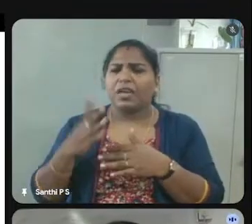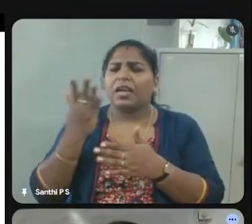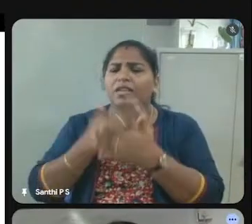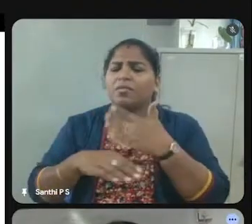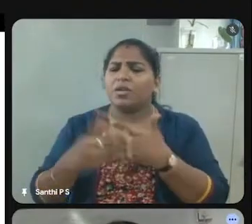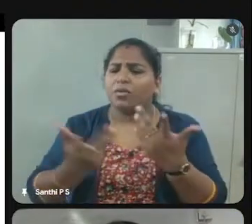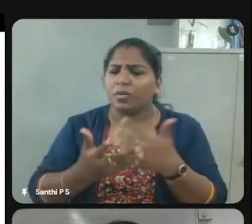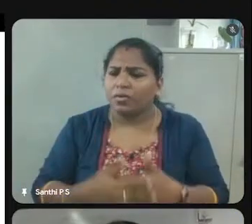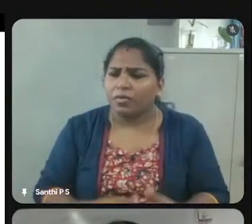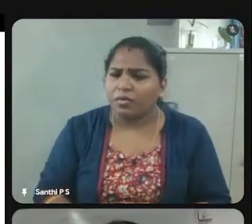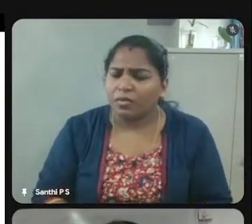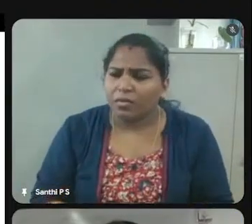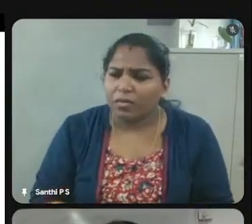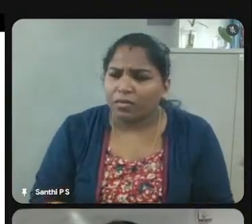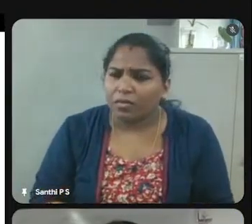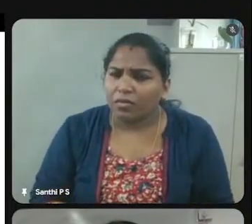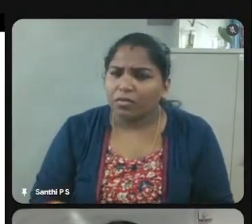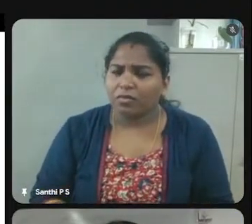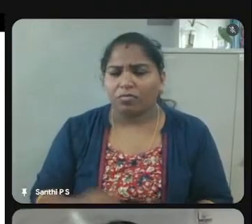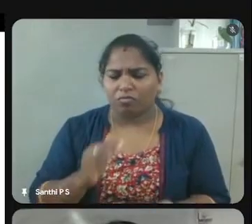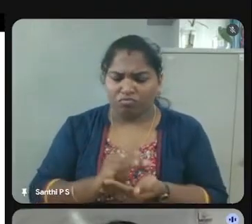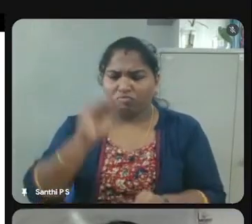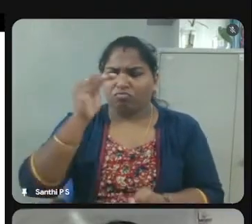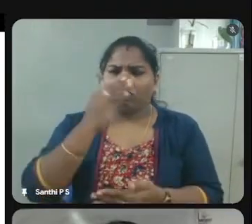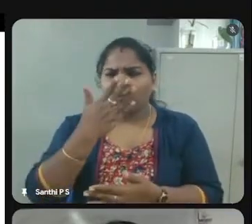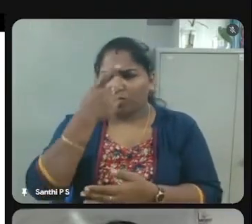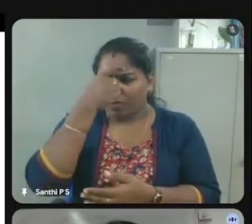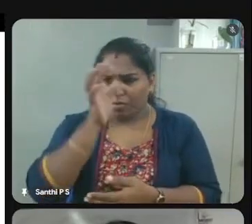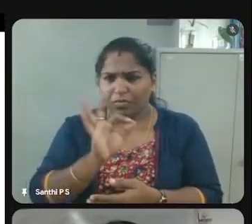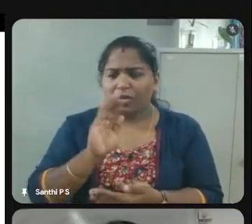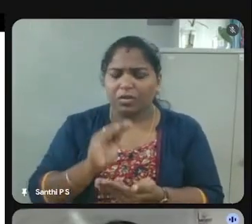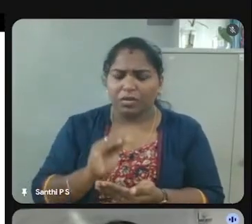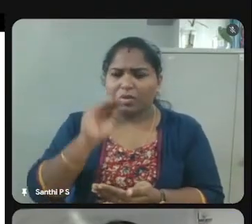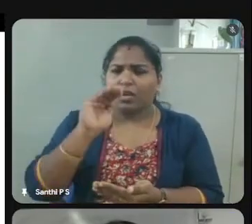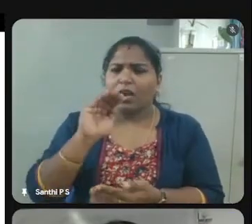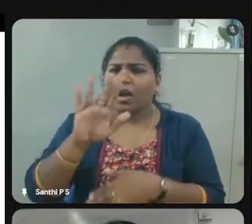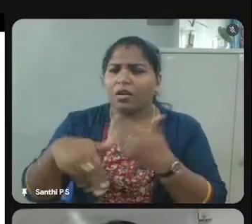ഉള്ളത്? അതായത് ചെറുപ്പത്തിൽ കുഴപ്പമൊന്നും ഉണ്ടായിരുന്നില്ല. പിന്നെ ചെറിയൊരു സമയം കഴിഞ്ഞപ്പോഴാണ് ഇത് വന്നത്.